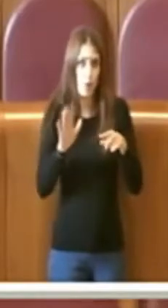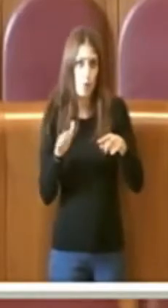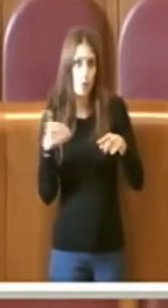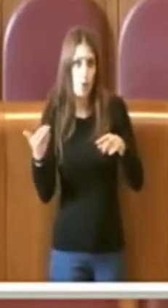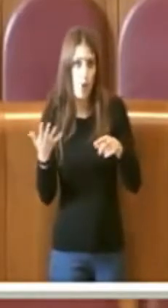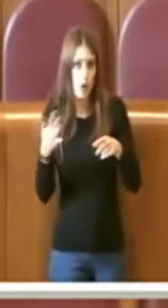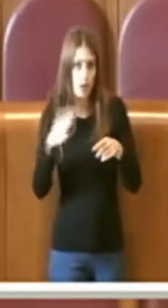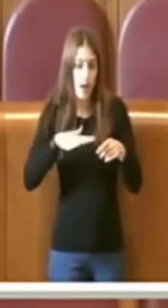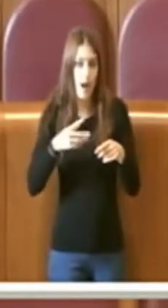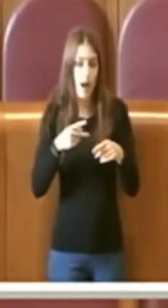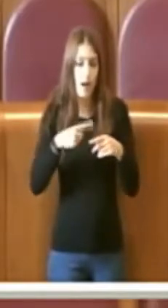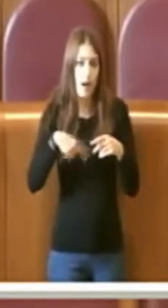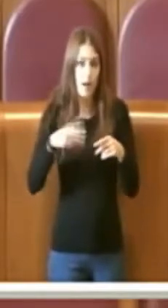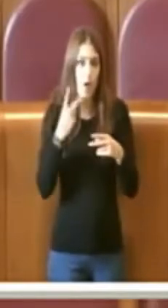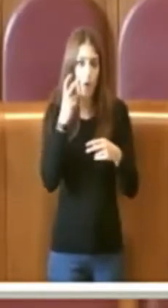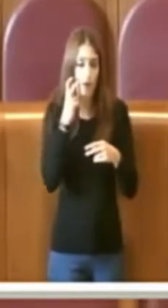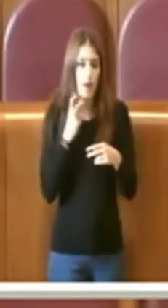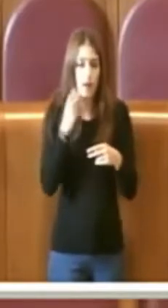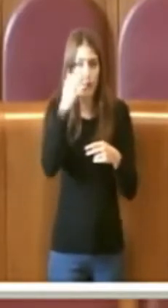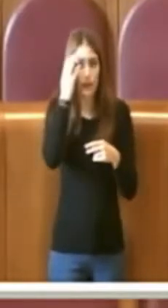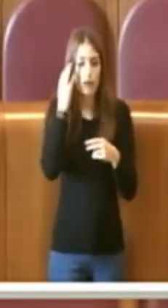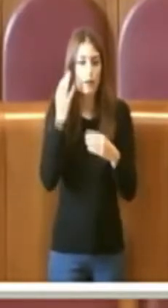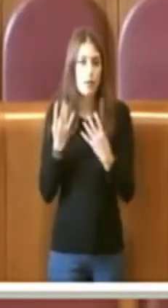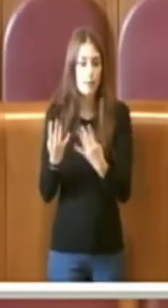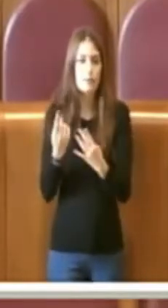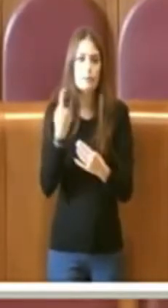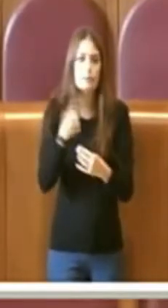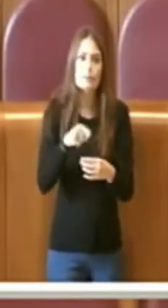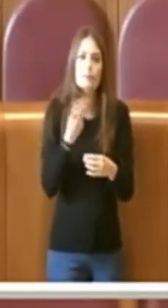Senza contare che non si era fatti i conti con i